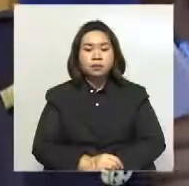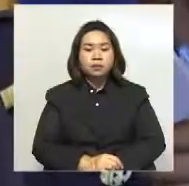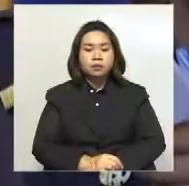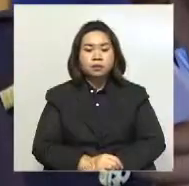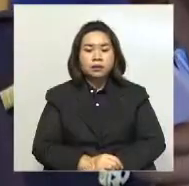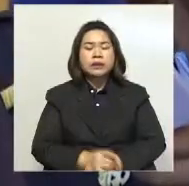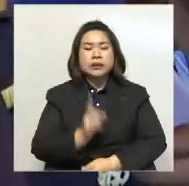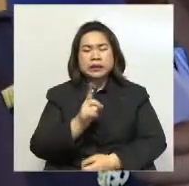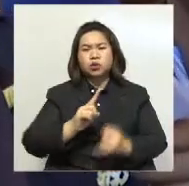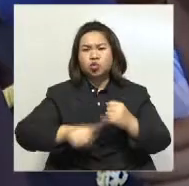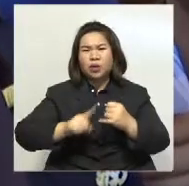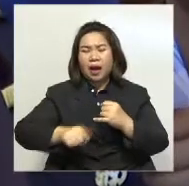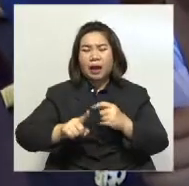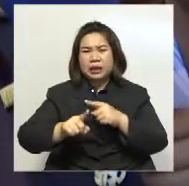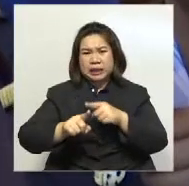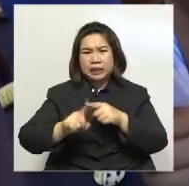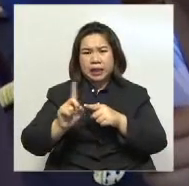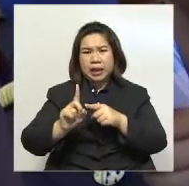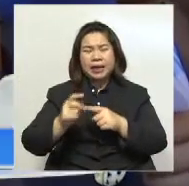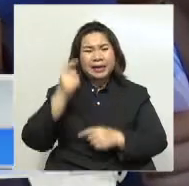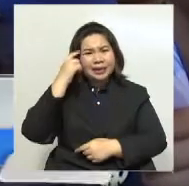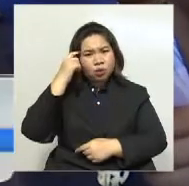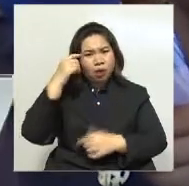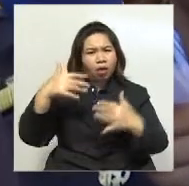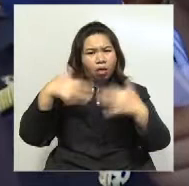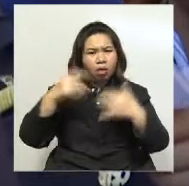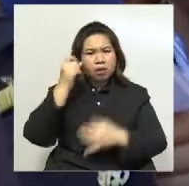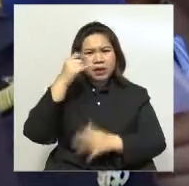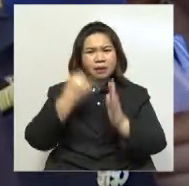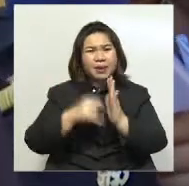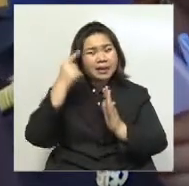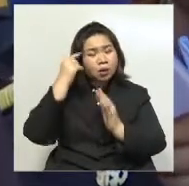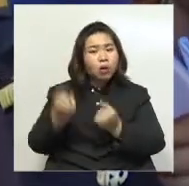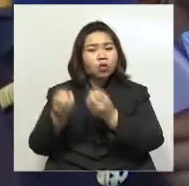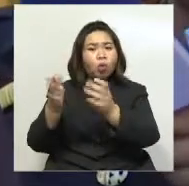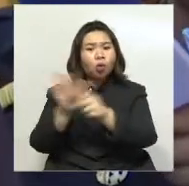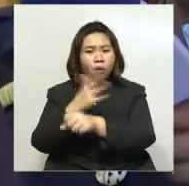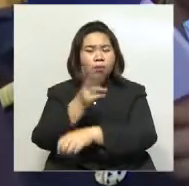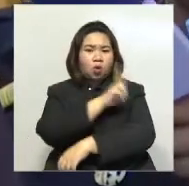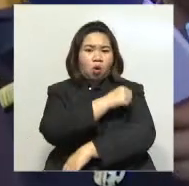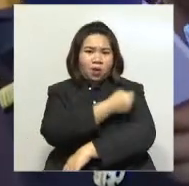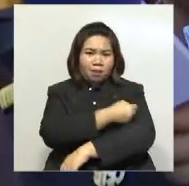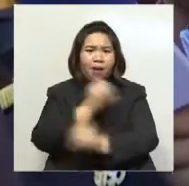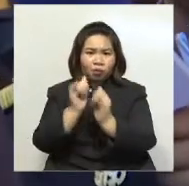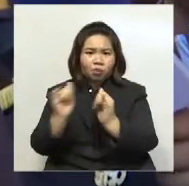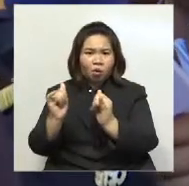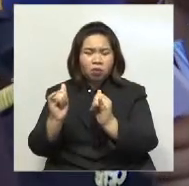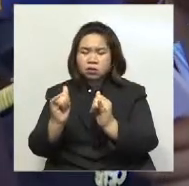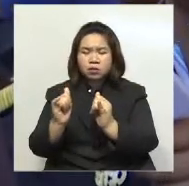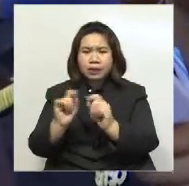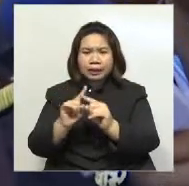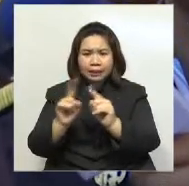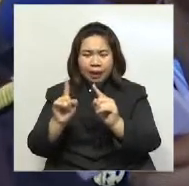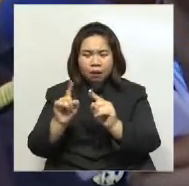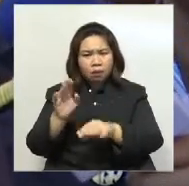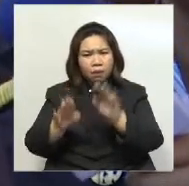แล้วก็คนสุดท้ายเนี่ยก็คือคงเข้าใจผิดคิดว่าได้ไปอยู่ที่โรงพยาบาลแล้วนะครับช่วงหลังจากนั้น